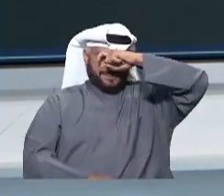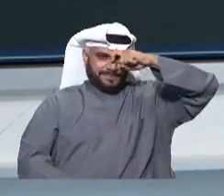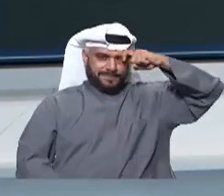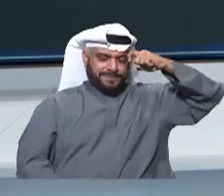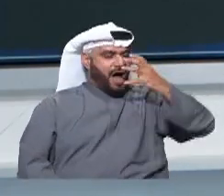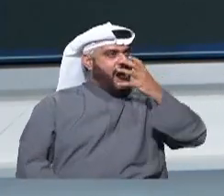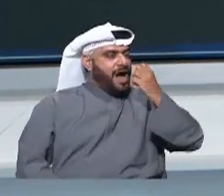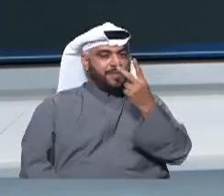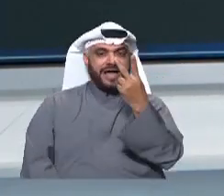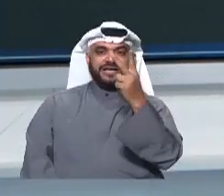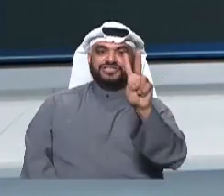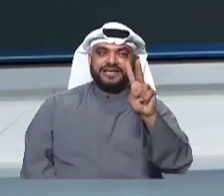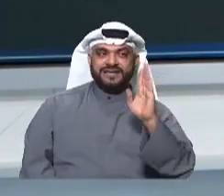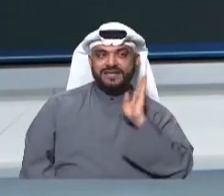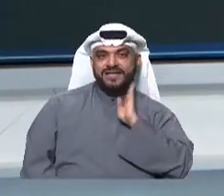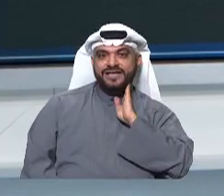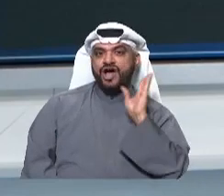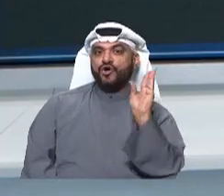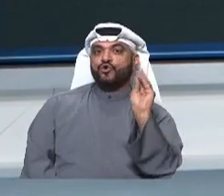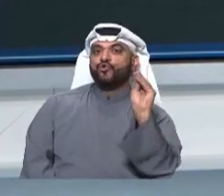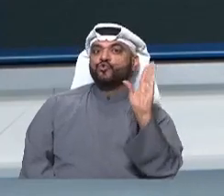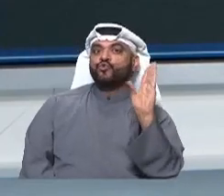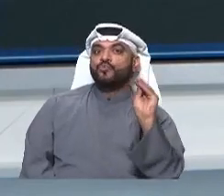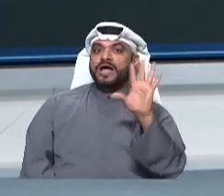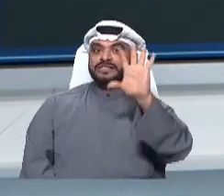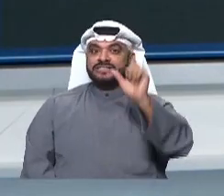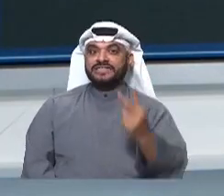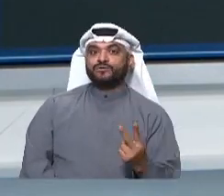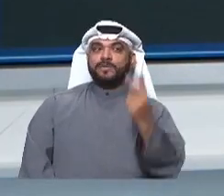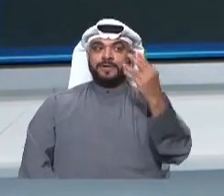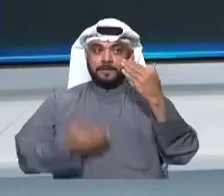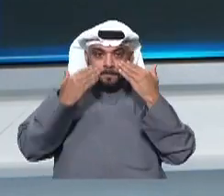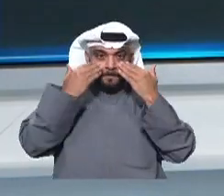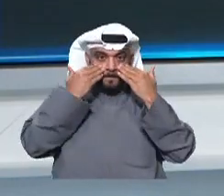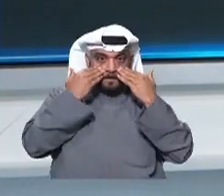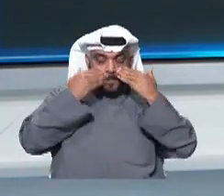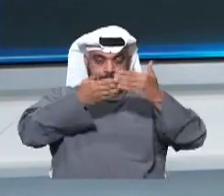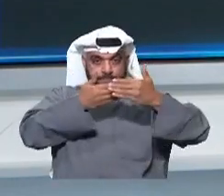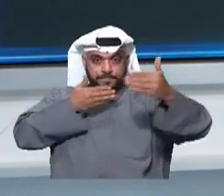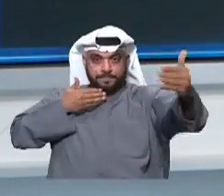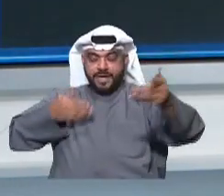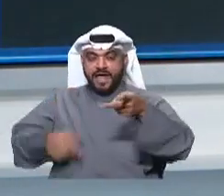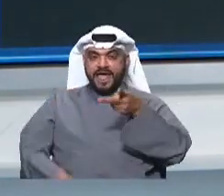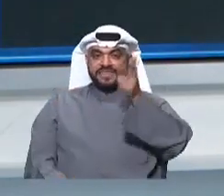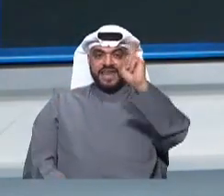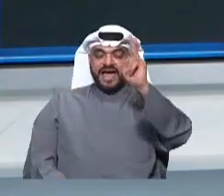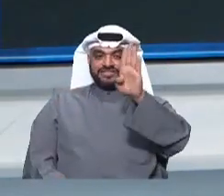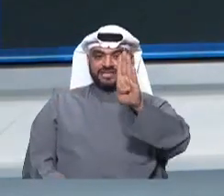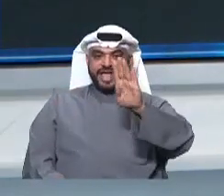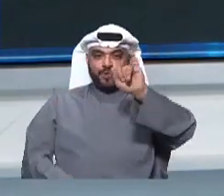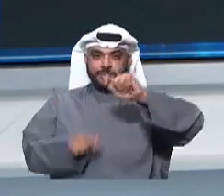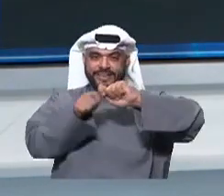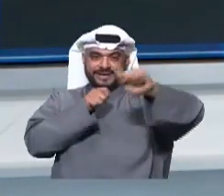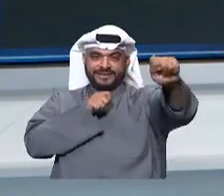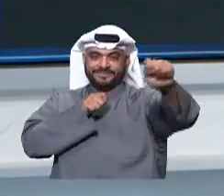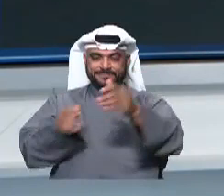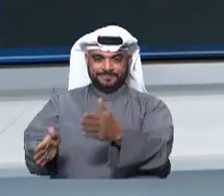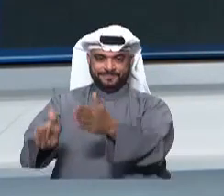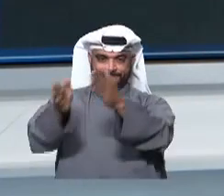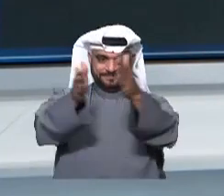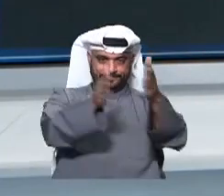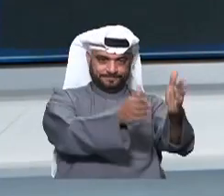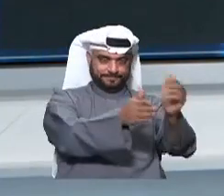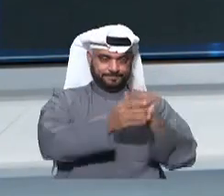مئوية، رطوبة النسبية 79%، أما الرؤية الأفقية جيدة تزيد عن 12 كيلو. الطقس المتوقع المنتصف هذه